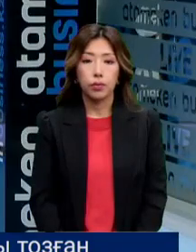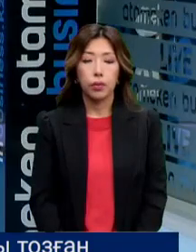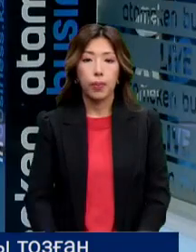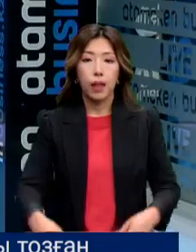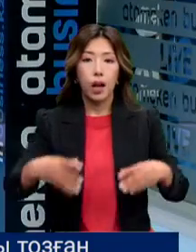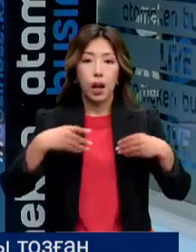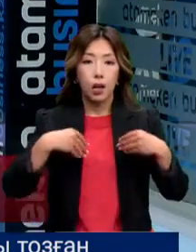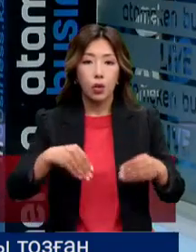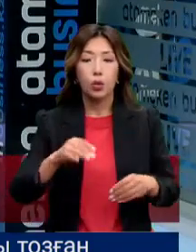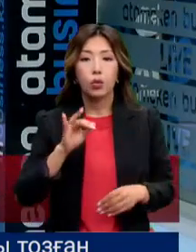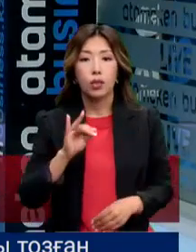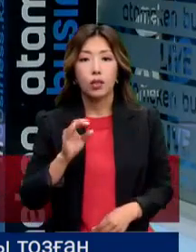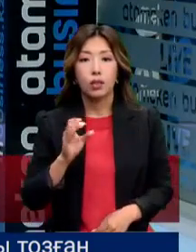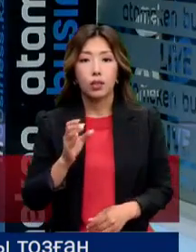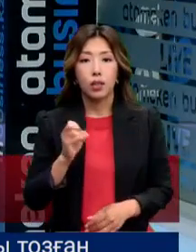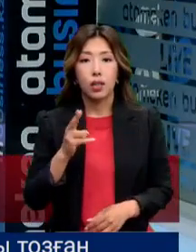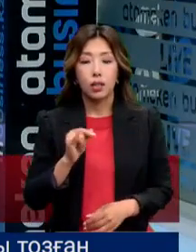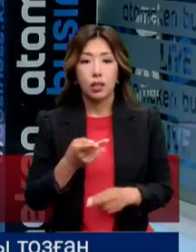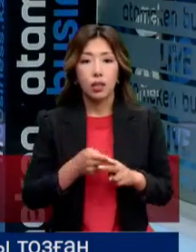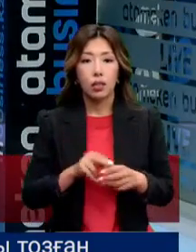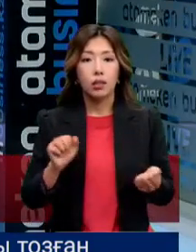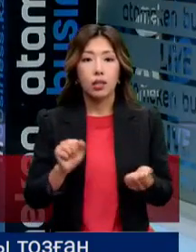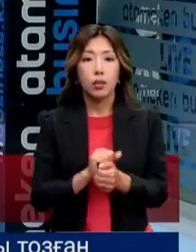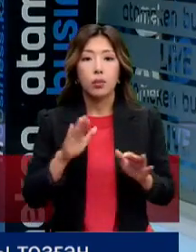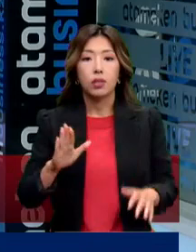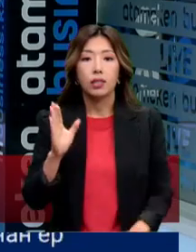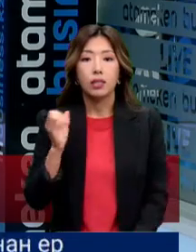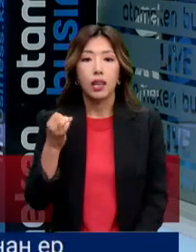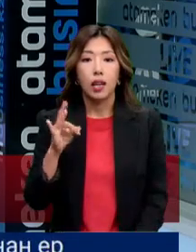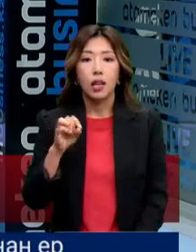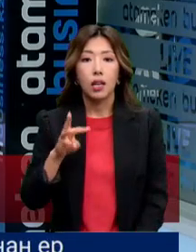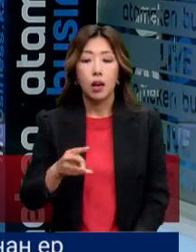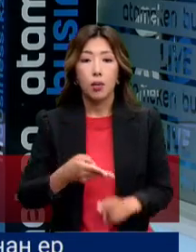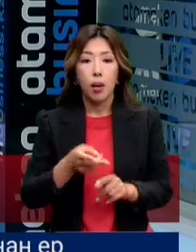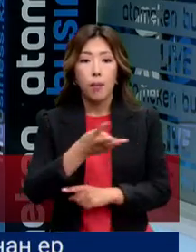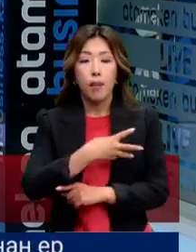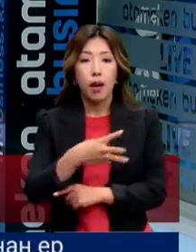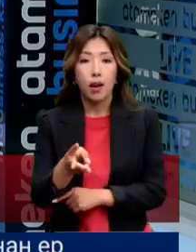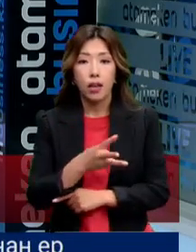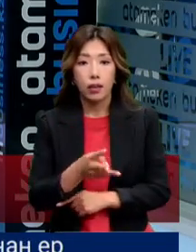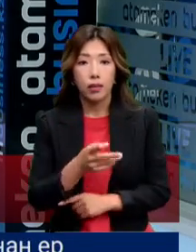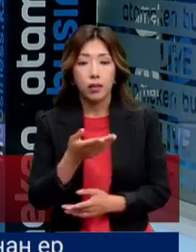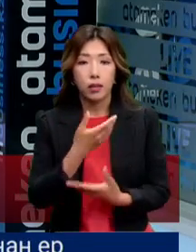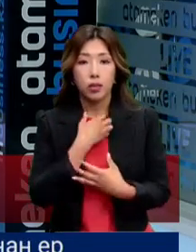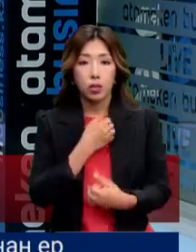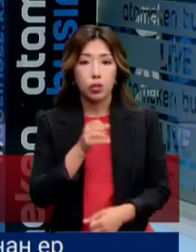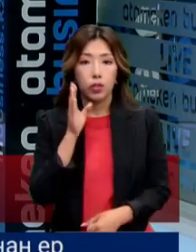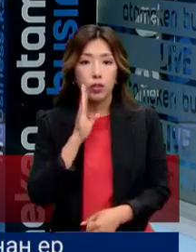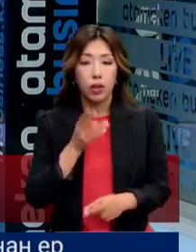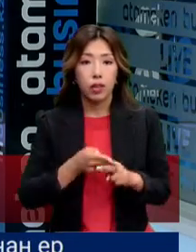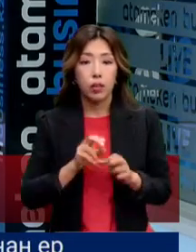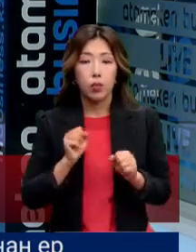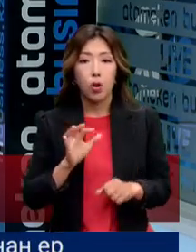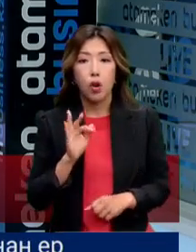Огороды и сады засыхают в Сайрамском районе Туркестанской области. Поливать нечем не только приусадебные участки, но и поля, на которых дехкане